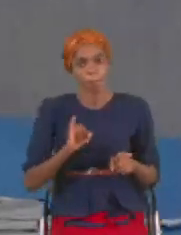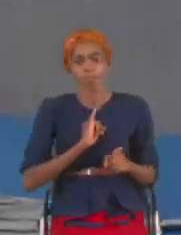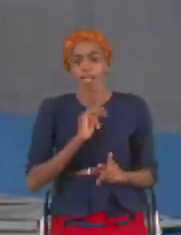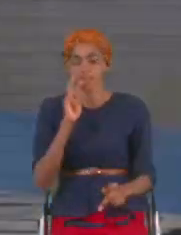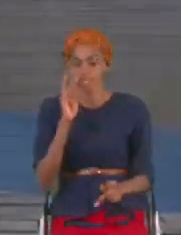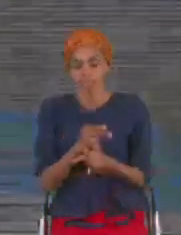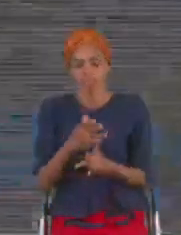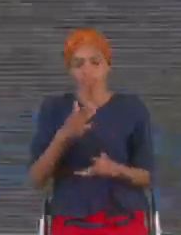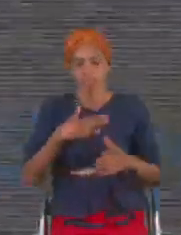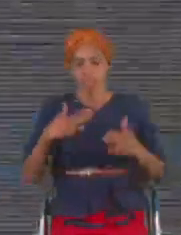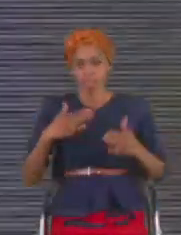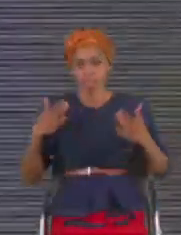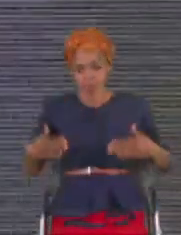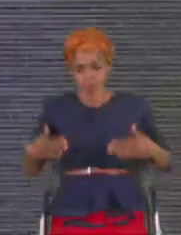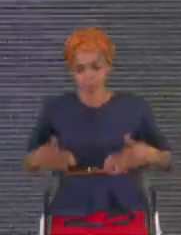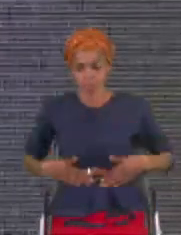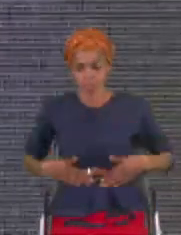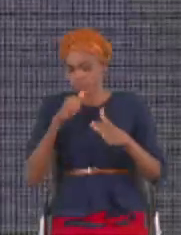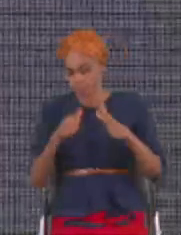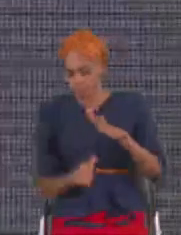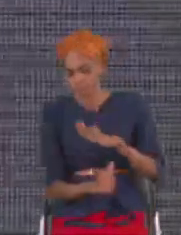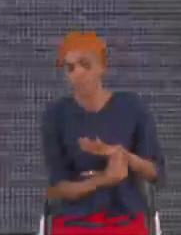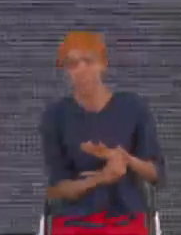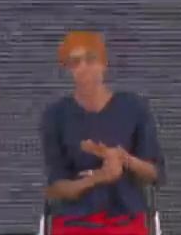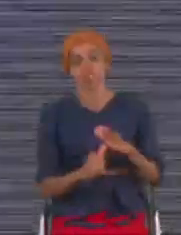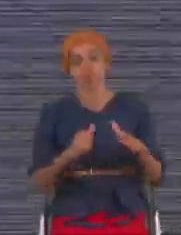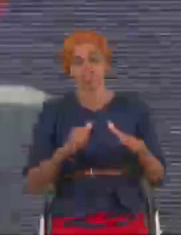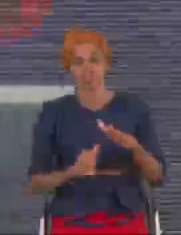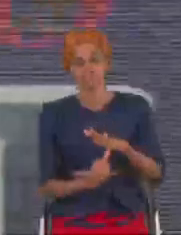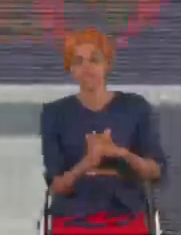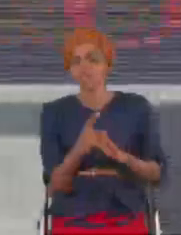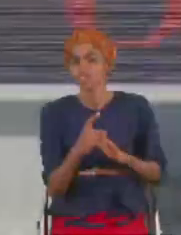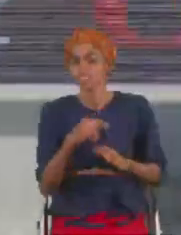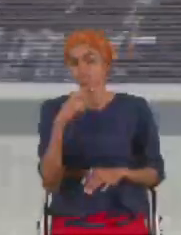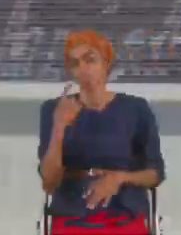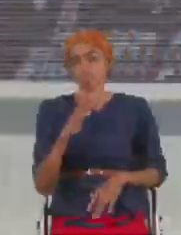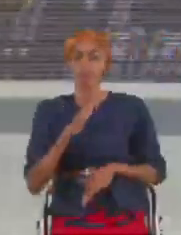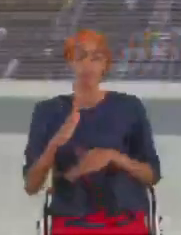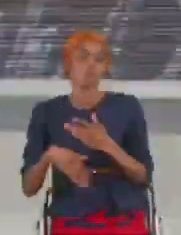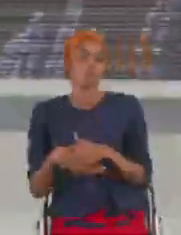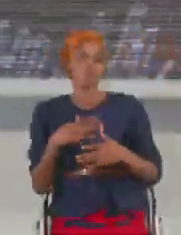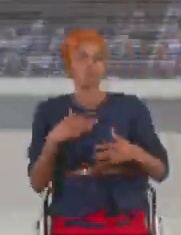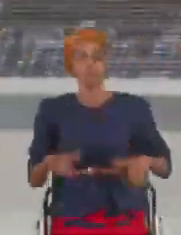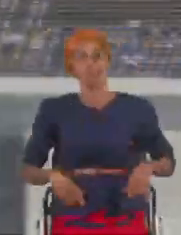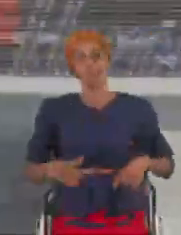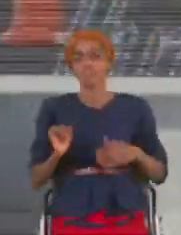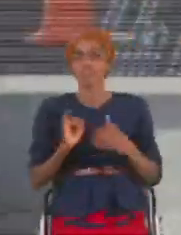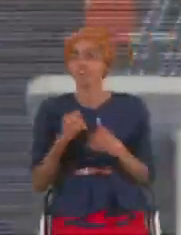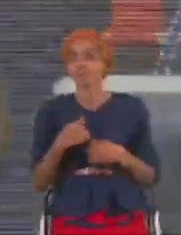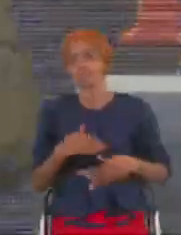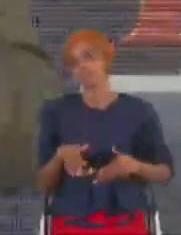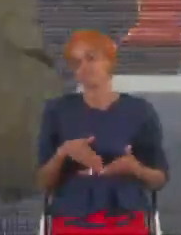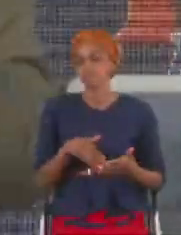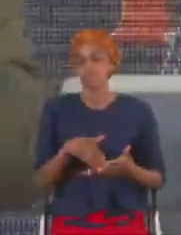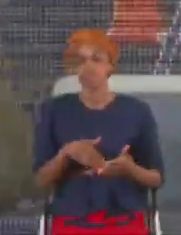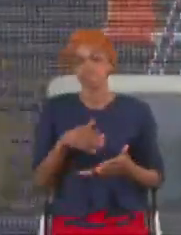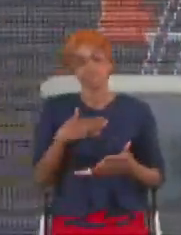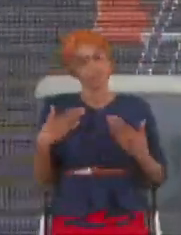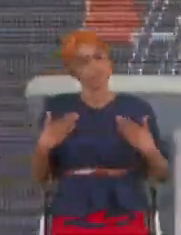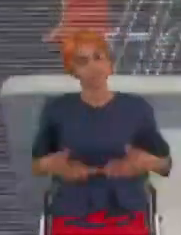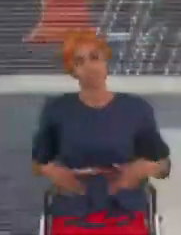toujours membre mon corps il n'a pas dit bon toute ma vie j'étais faible mon